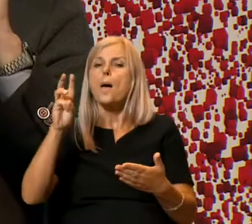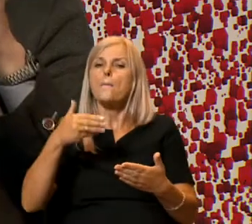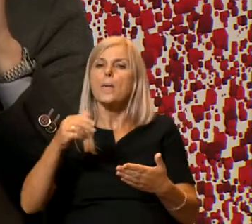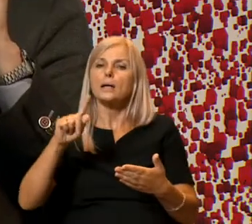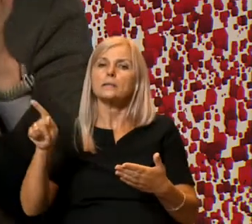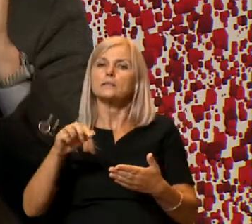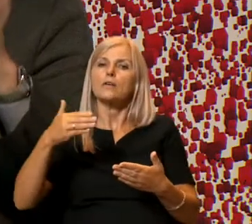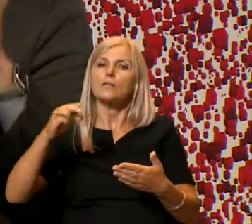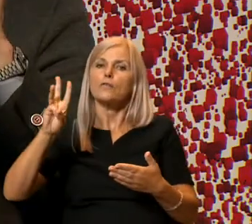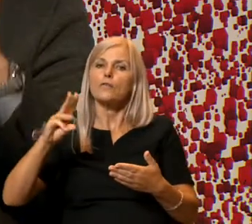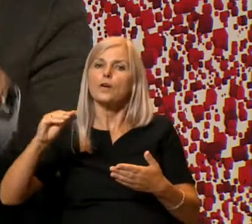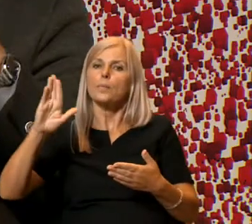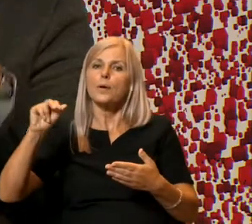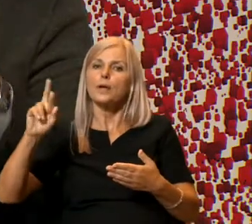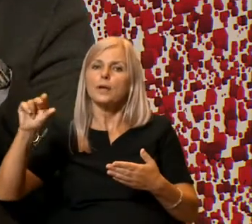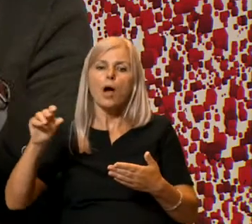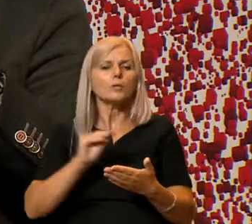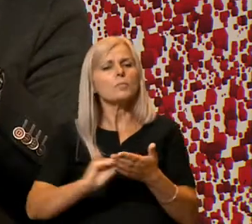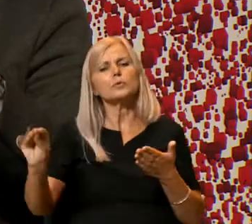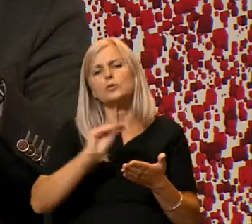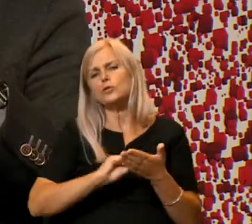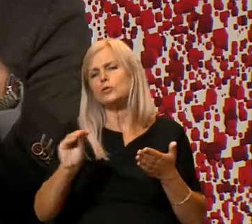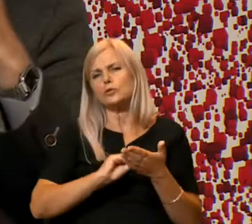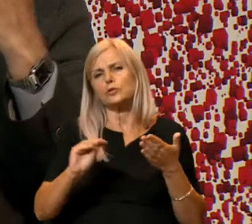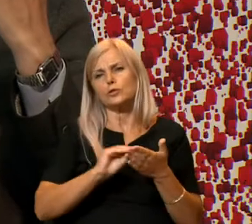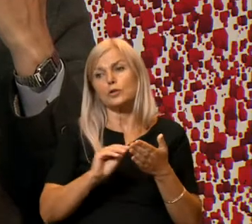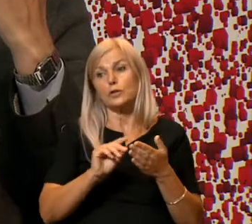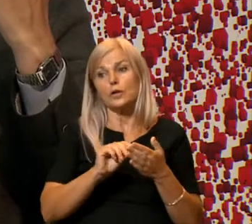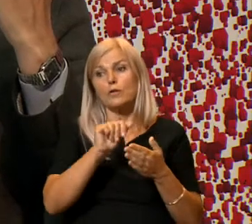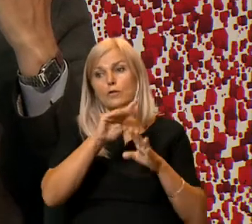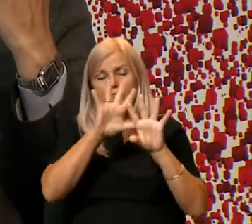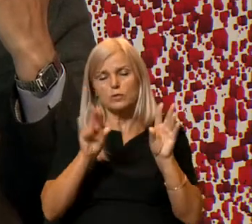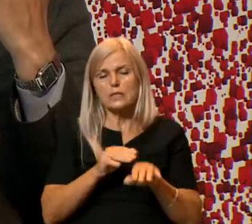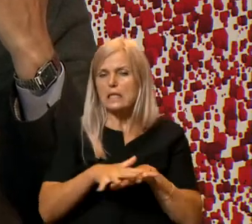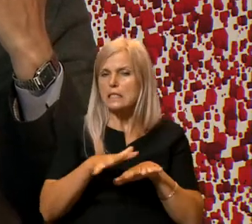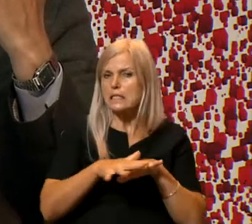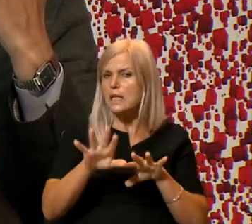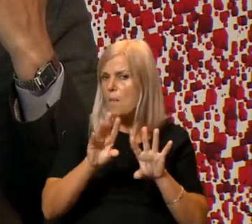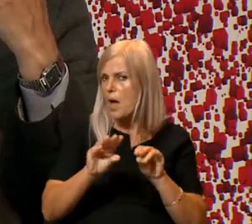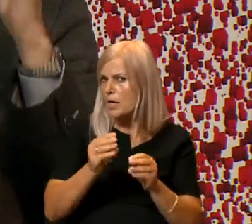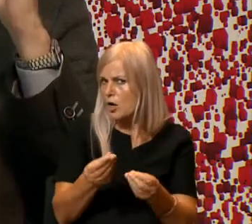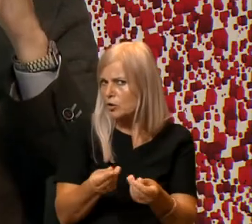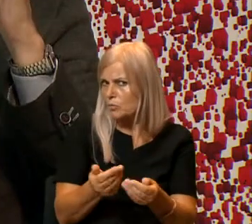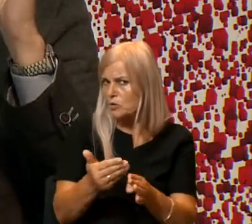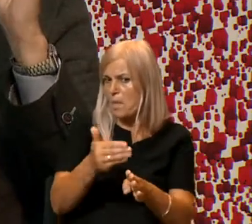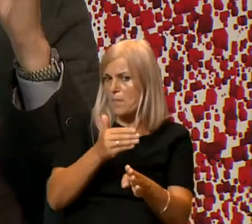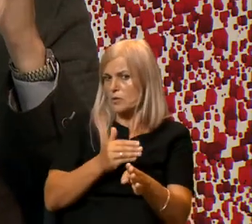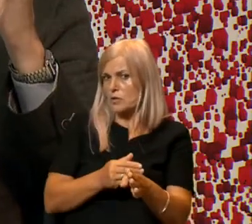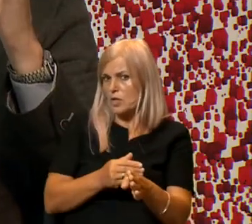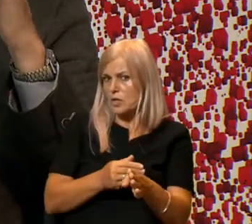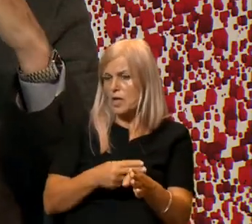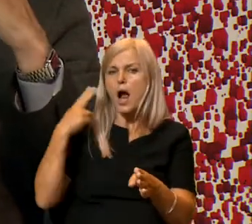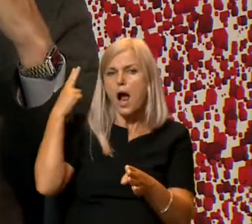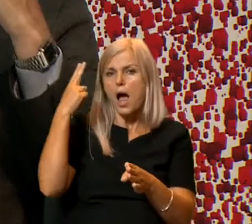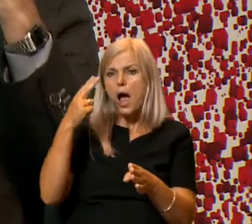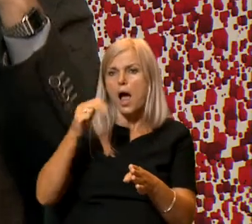jestem w kolegium Maxa Webera, on pisze, że wszystkie systemy ekonomiczne przed współczesnym systemem